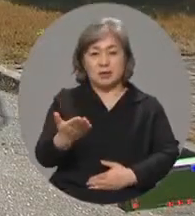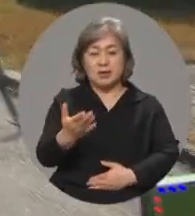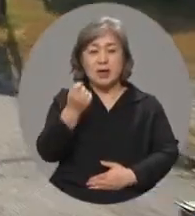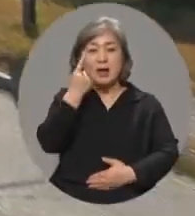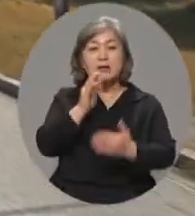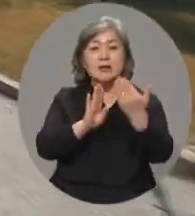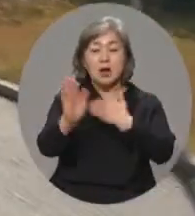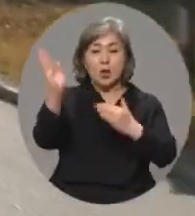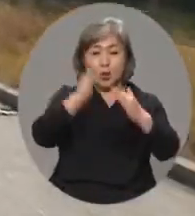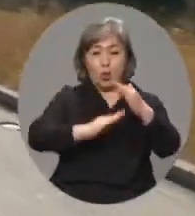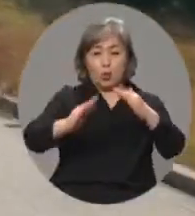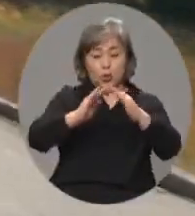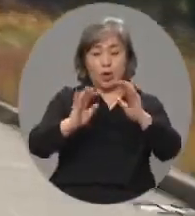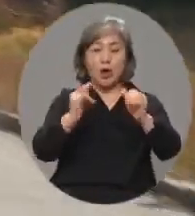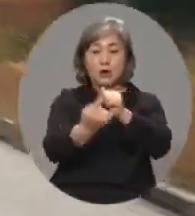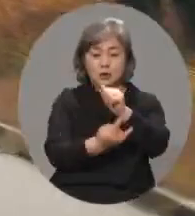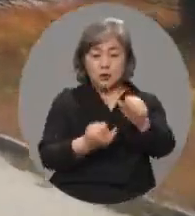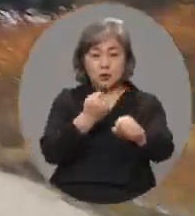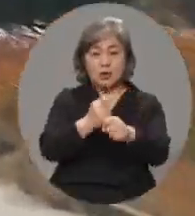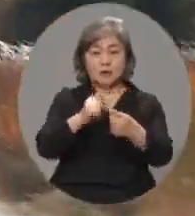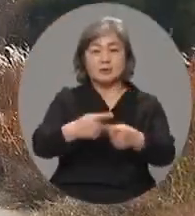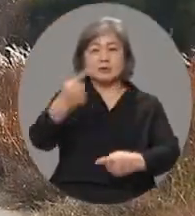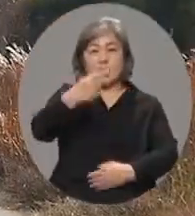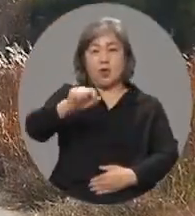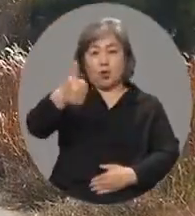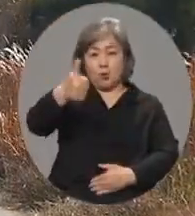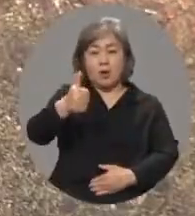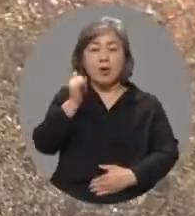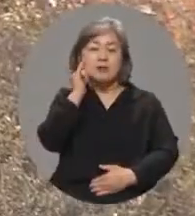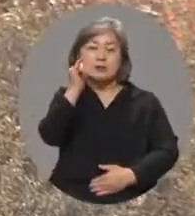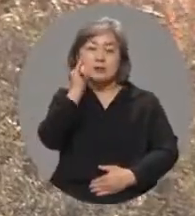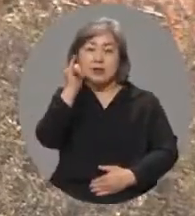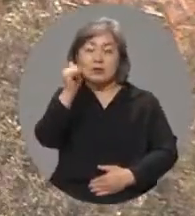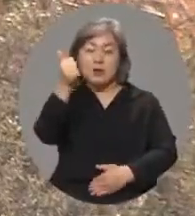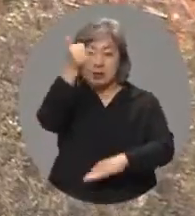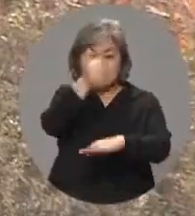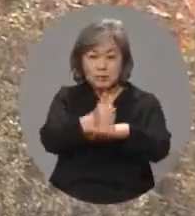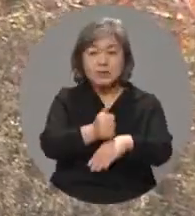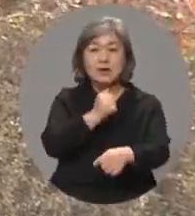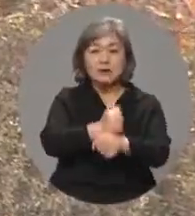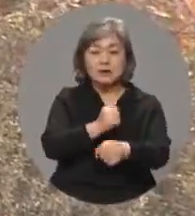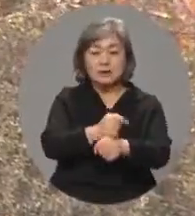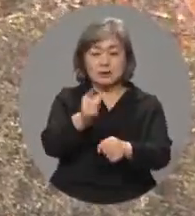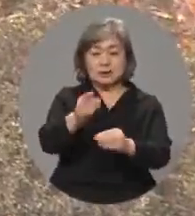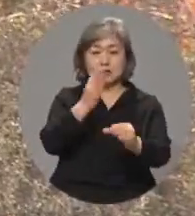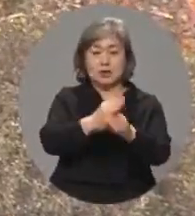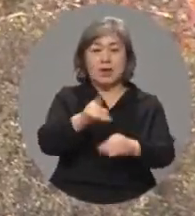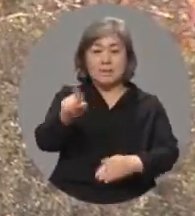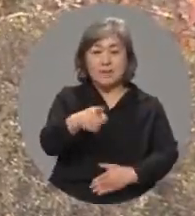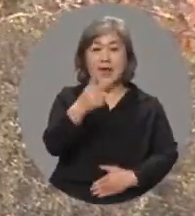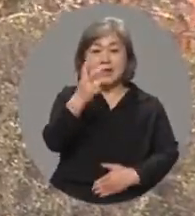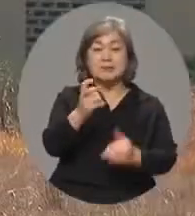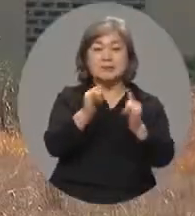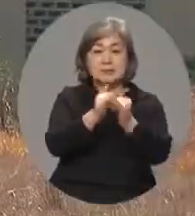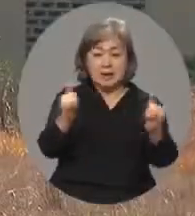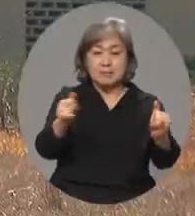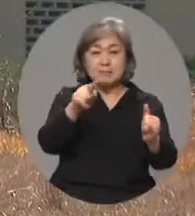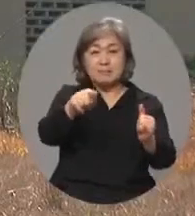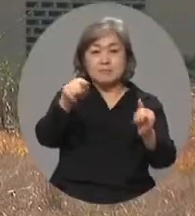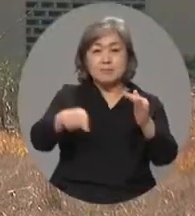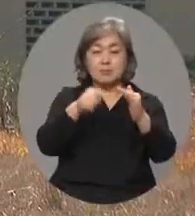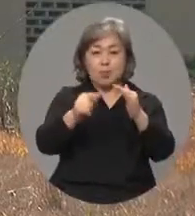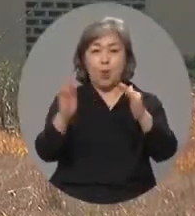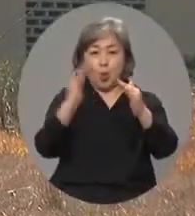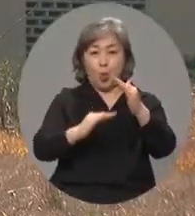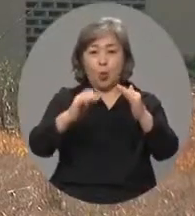다음달 고무나 위원회는 전주 시민 찬 500명에게 전화 설문조사를 실시하고 이 가운데 120명을 오프라인 공문